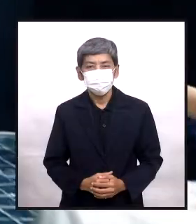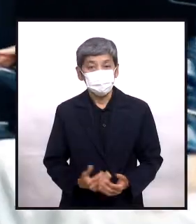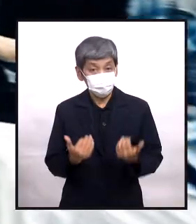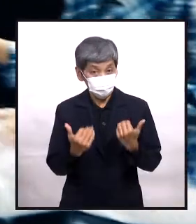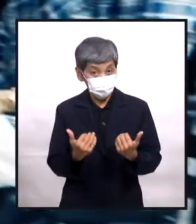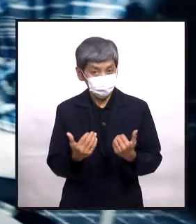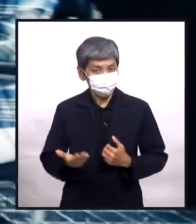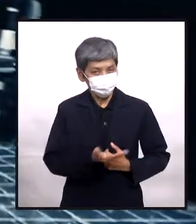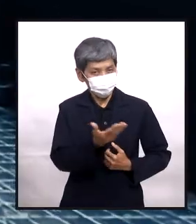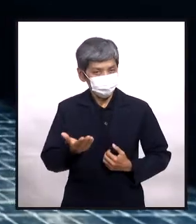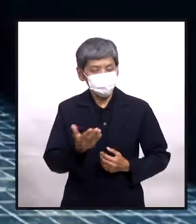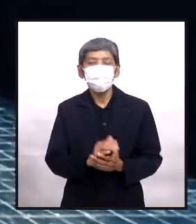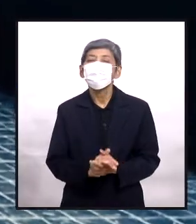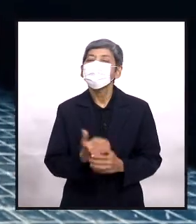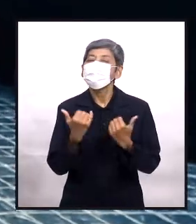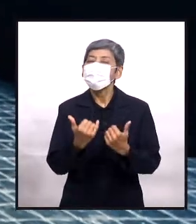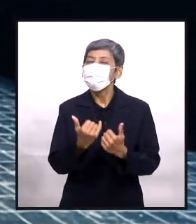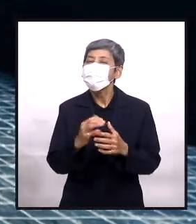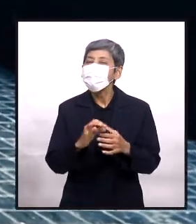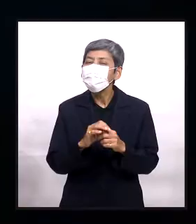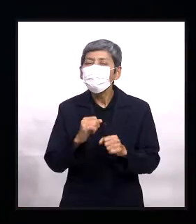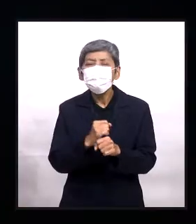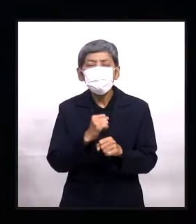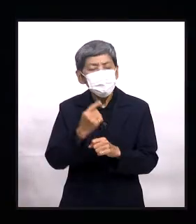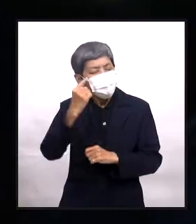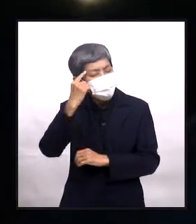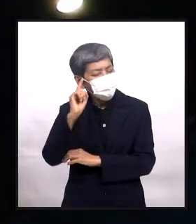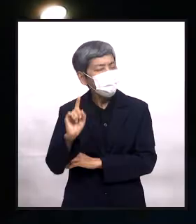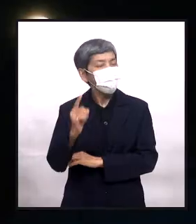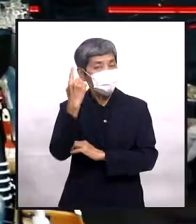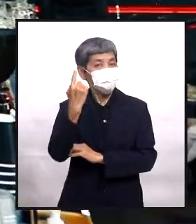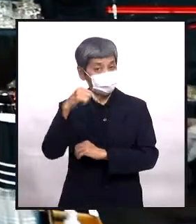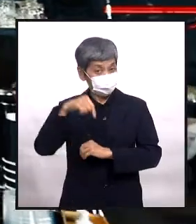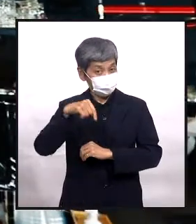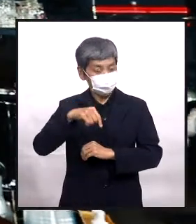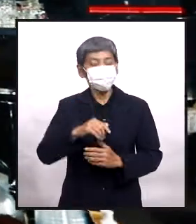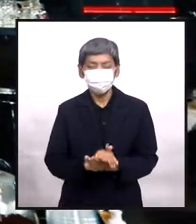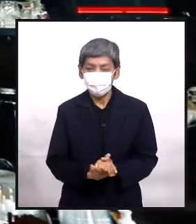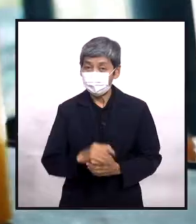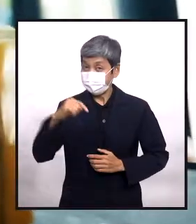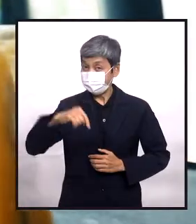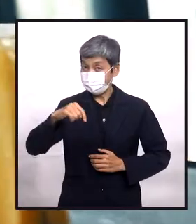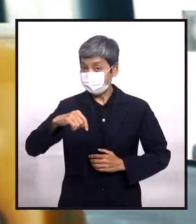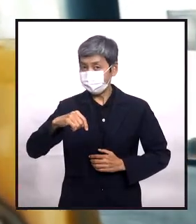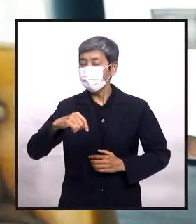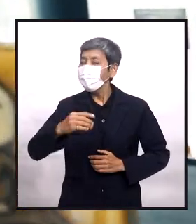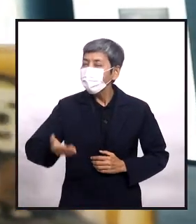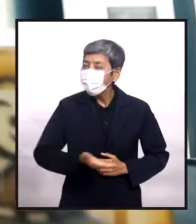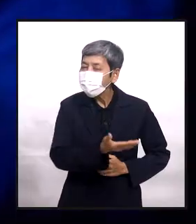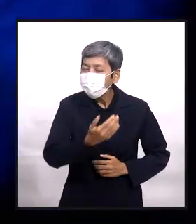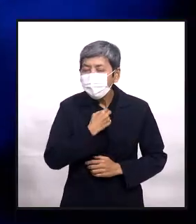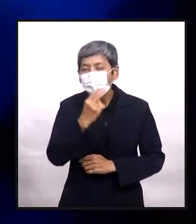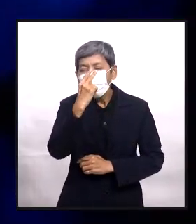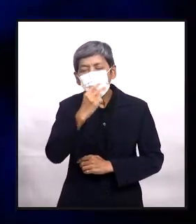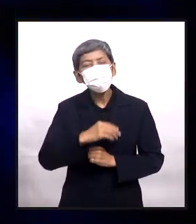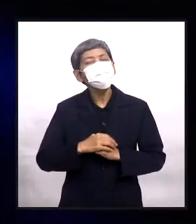วันนี้อุ๋ยจะชวนทุกคนไปที่มรณานุสติคาเฟ่หรือว่าคิดใหม่เดทคาเฟ่กันค่ะที่นี่นะคะจะชวนเรามาพิ